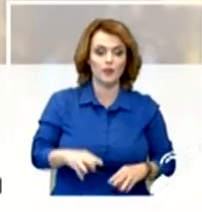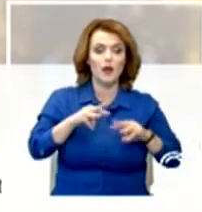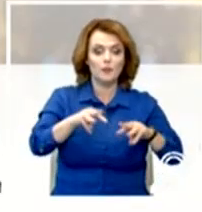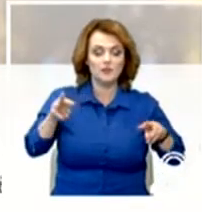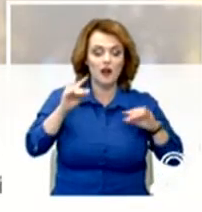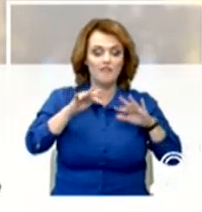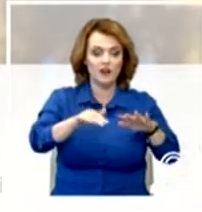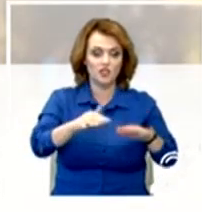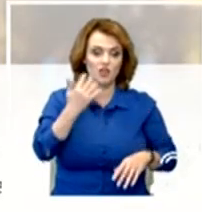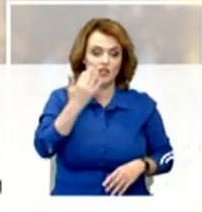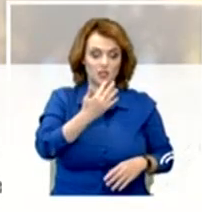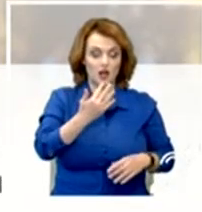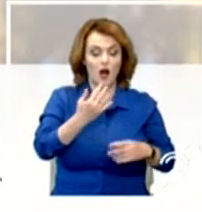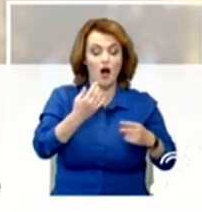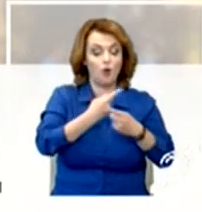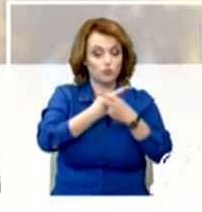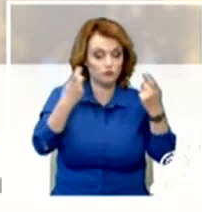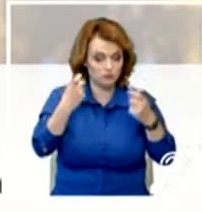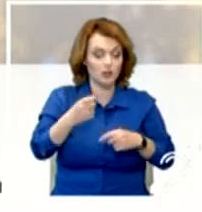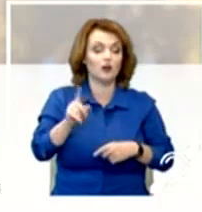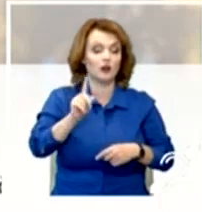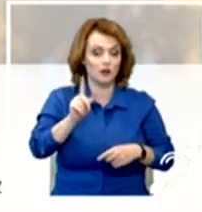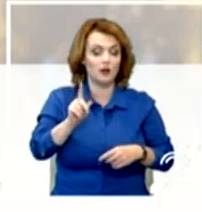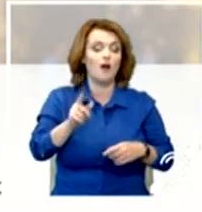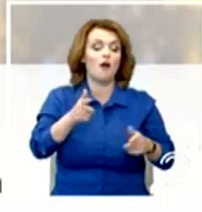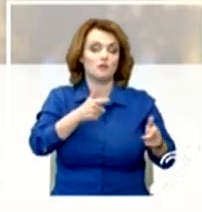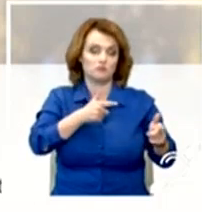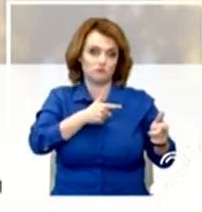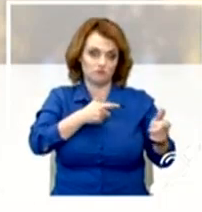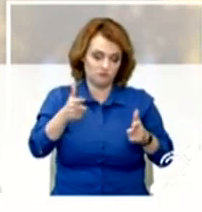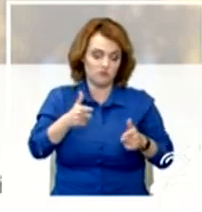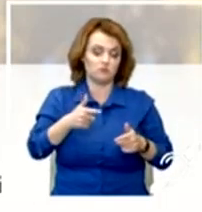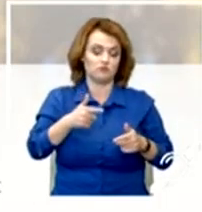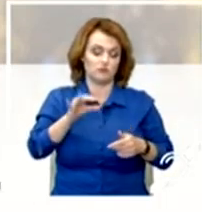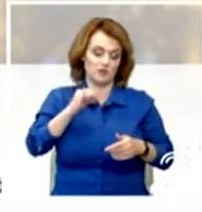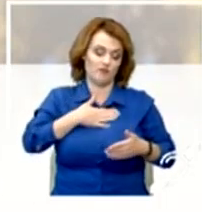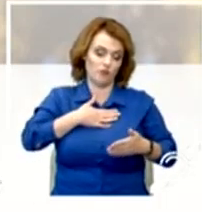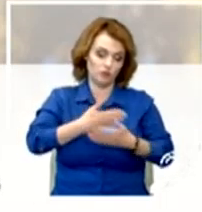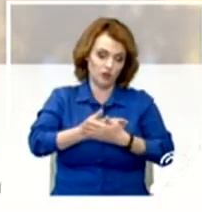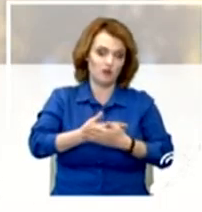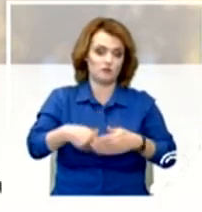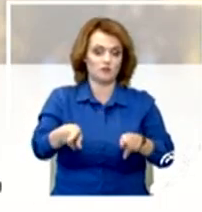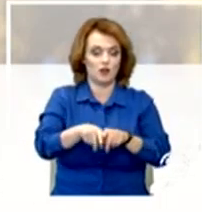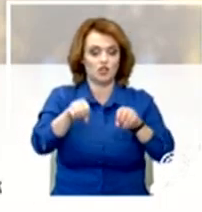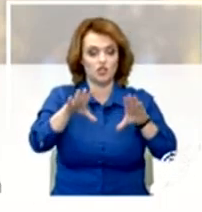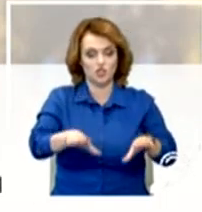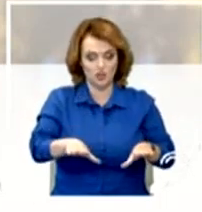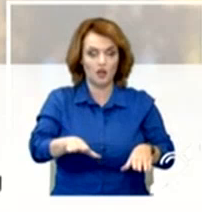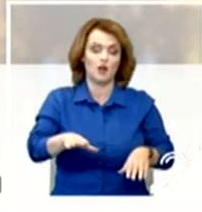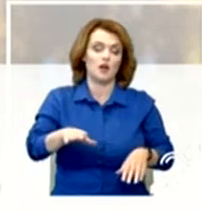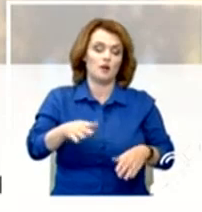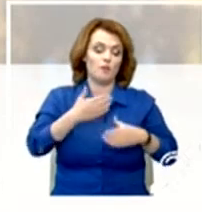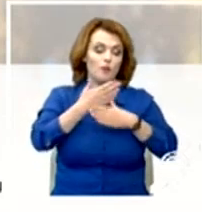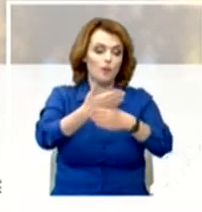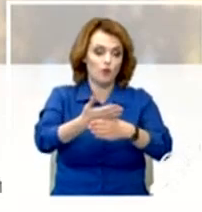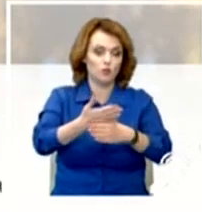Ministerul Afacerilor Externe anunță acordarea unor contribuții voluntare ale României la fondurile NATO dedicate întăririi rezilienței și capacității